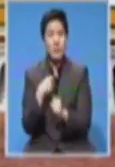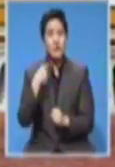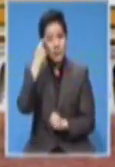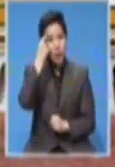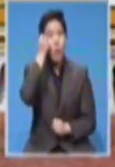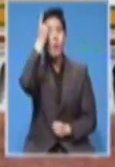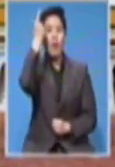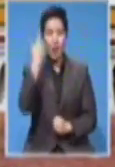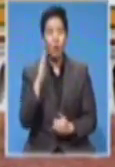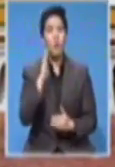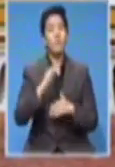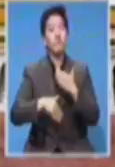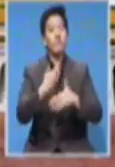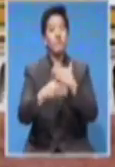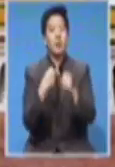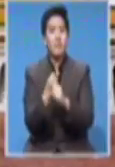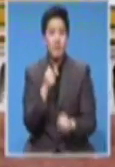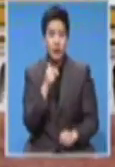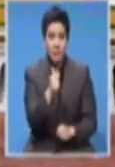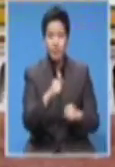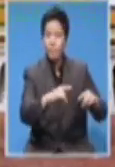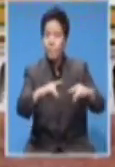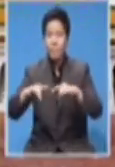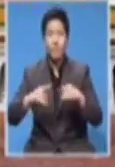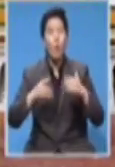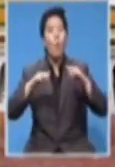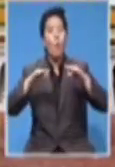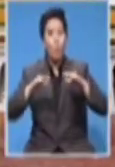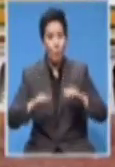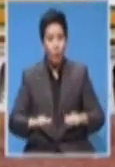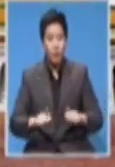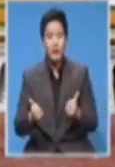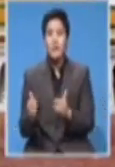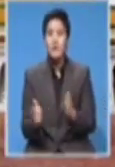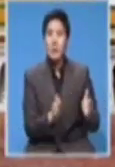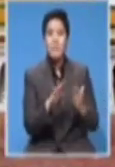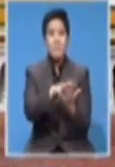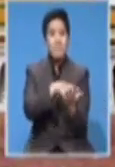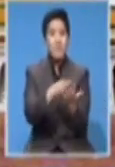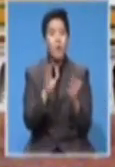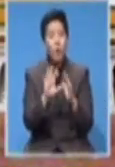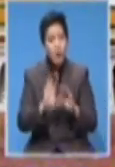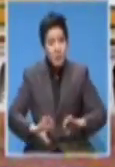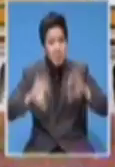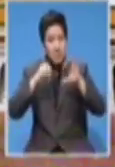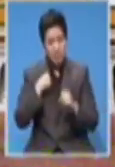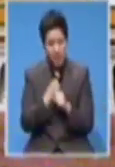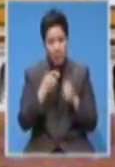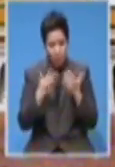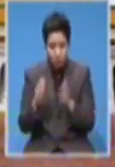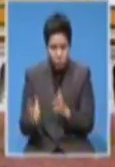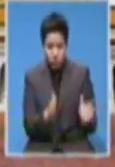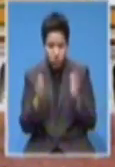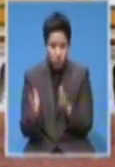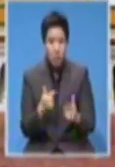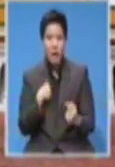ใจกันวันนี้มันก็เดินหน้าไปได้ด้วยดีนะครับลดความขัดแย้งนโยบายต่างๆของรัฐบาลนั้นคันนี้ออกไปมากมายนะครับก็ผมอยากจะให้ไป